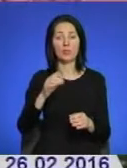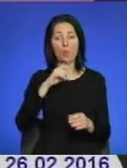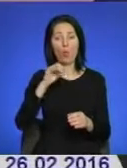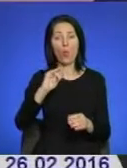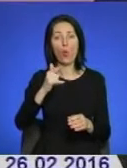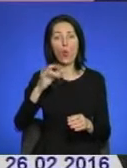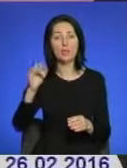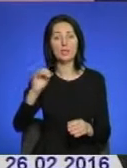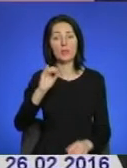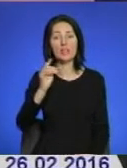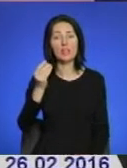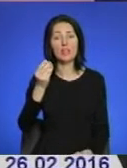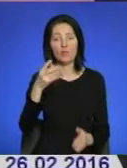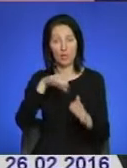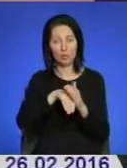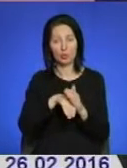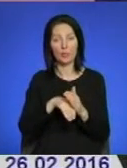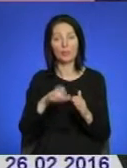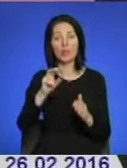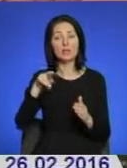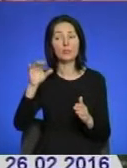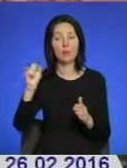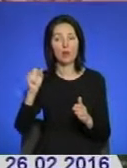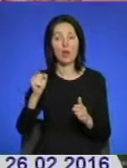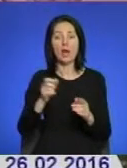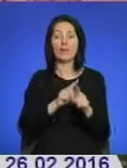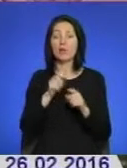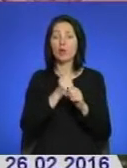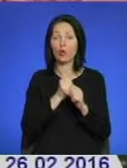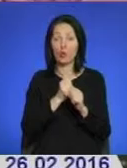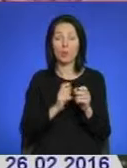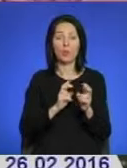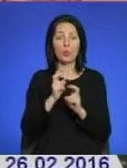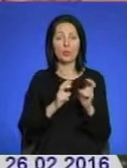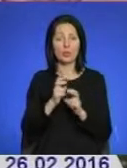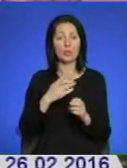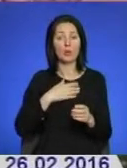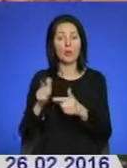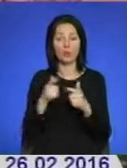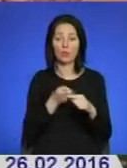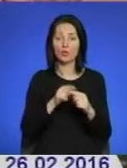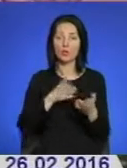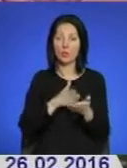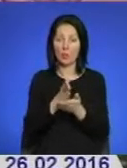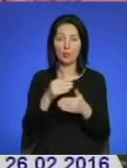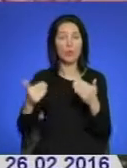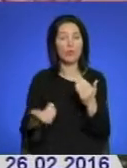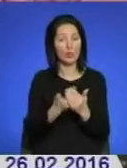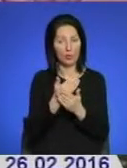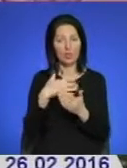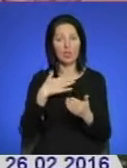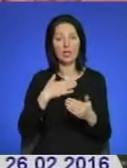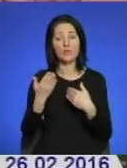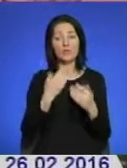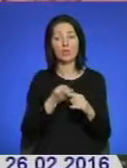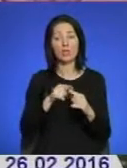господарства, переробної промисловості, спиртової галузі. Ми активно в цьому напрямку готові надалі продовжувати відновлювати наші відносини, які